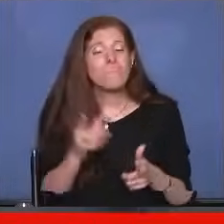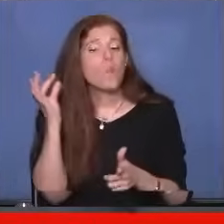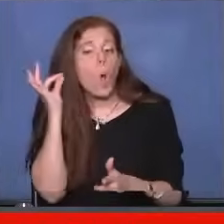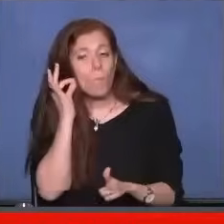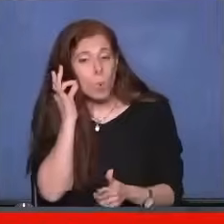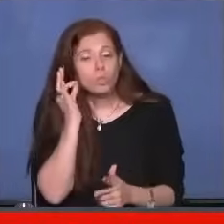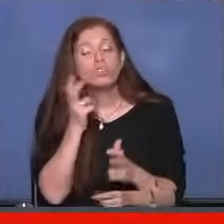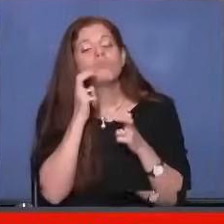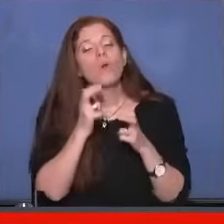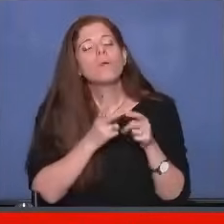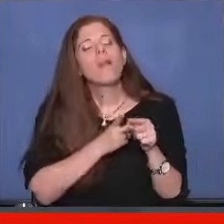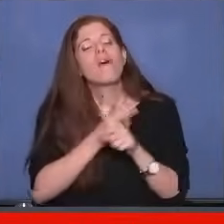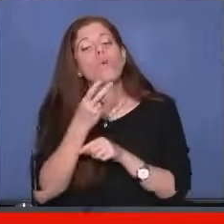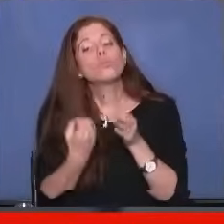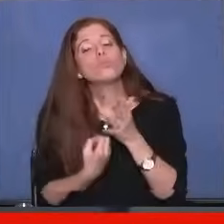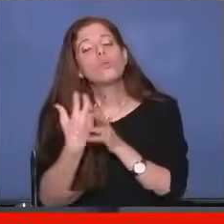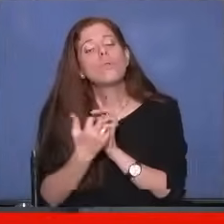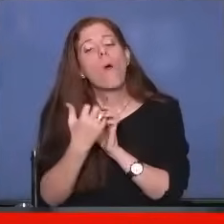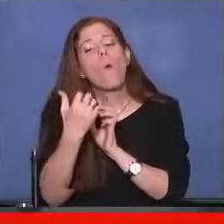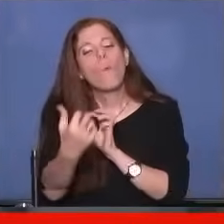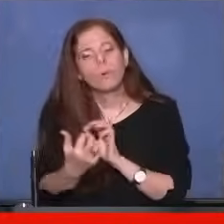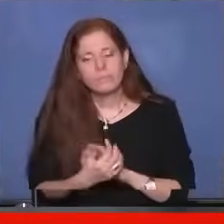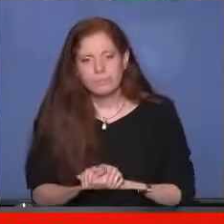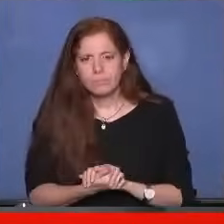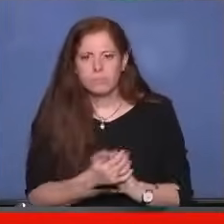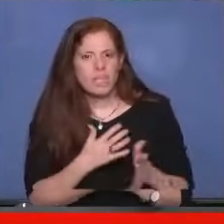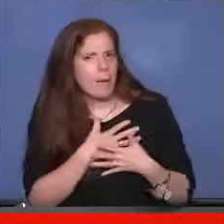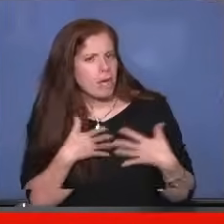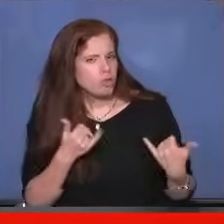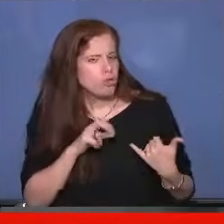לעבור שיקום ארוך וממושך. איך מרגיש לך עכשיו ההליכה?